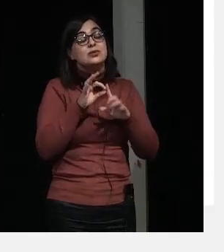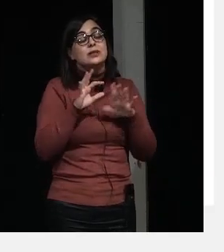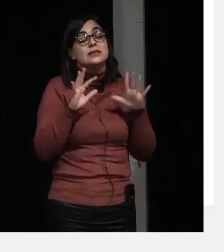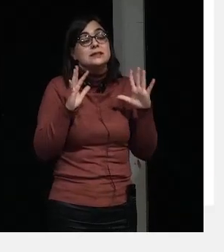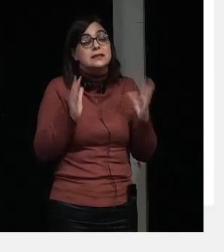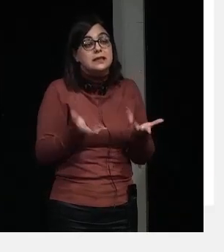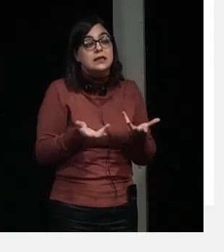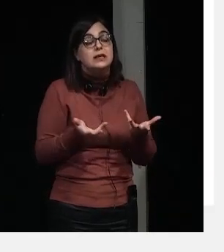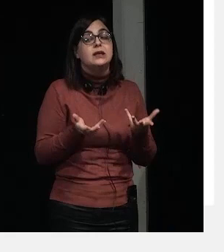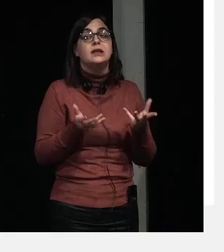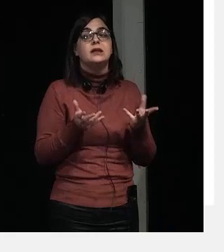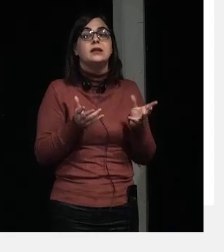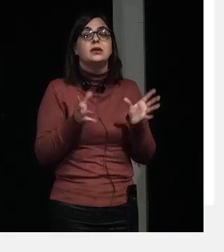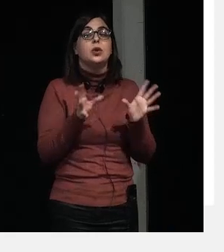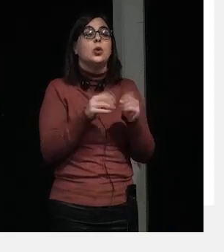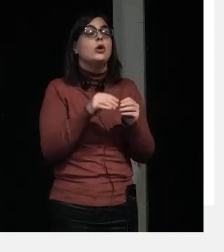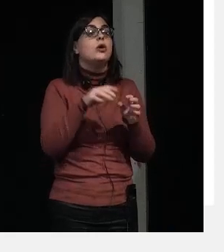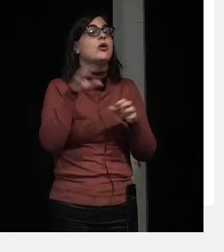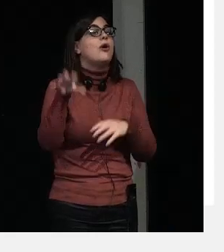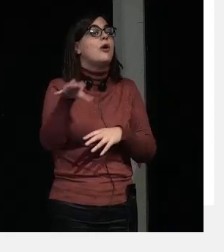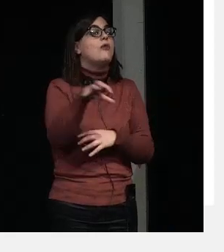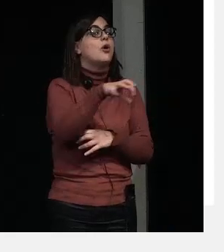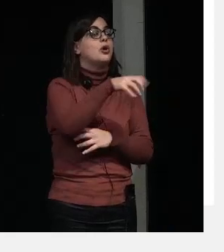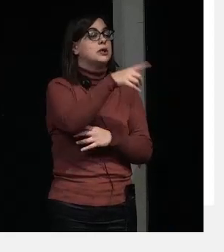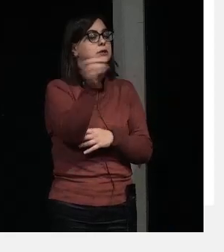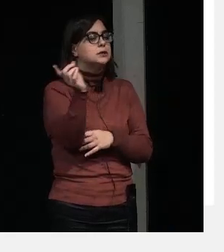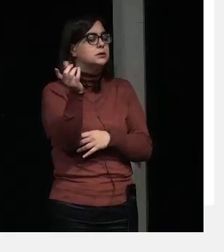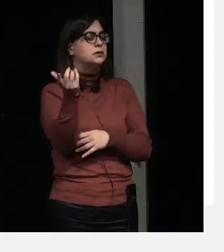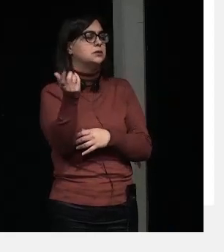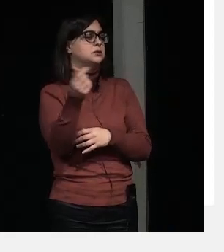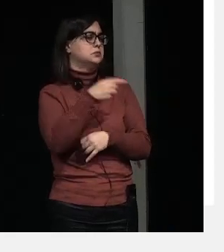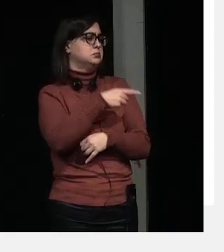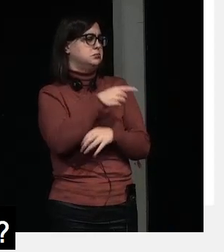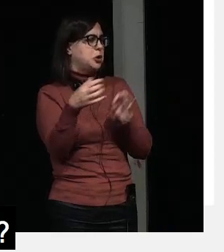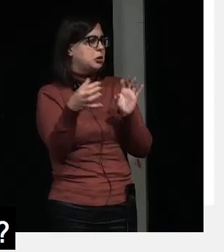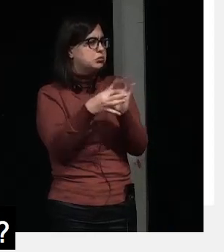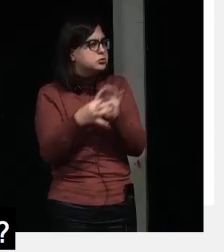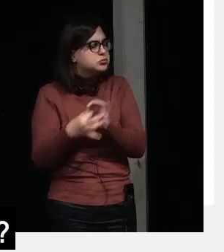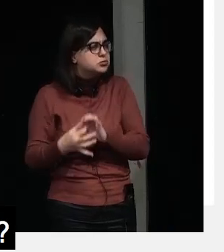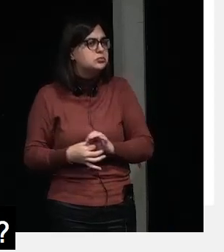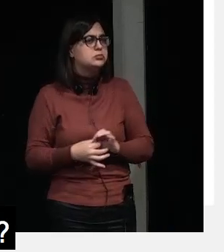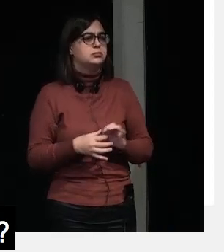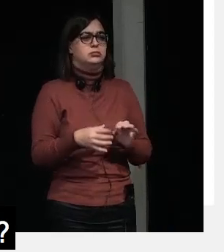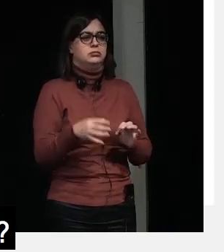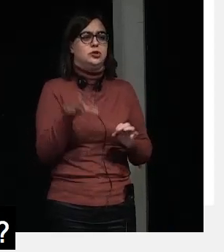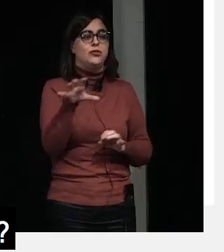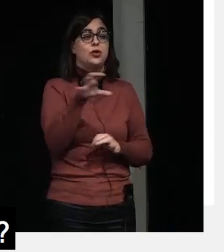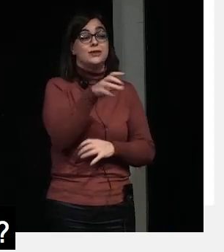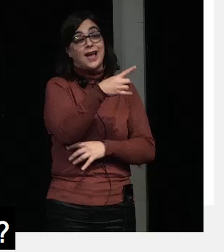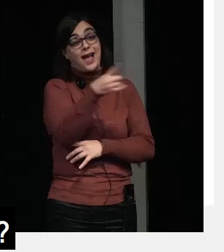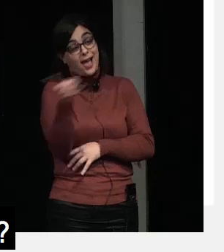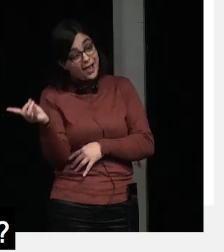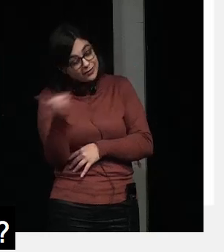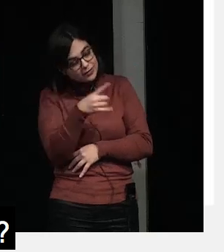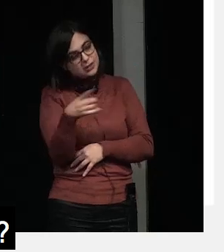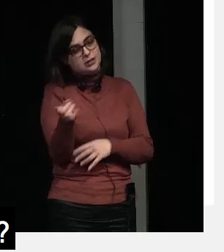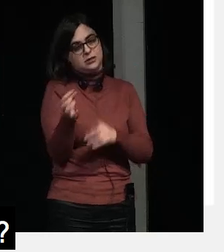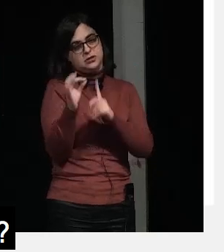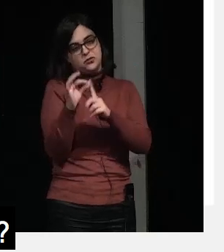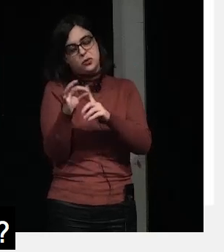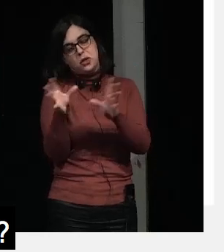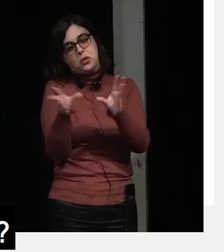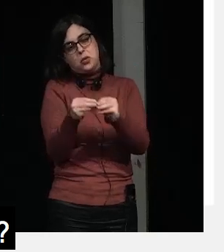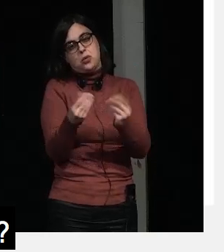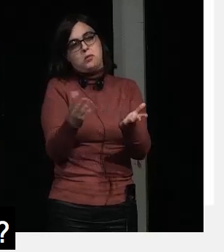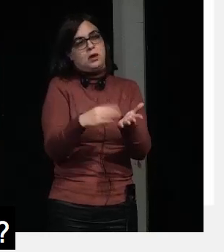εσείς σε φορείς κοινωνικούς με τους οποίους συνεργάζεστε για το πώς θα κάνουν γενικότερα τις πόλεις μας,